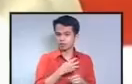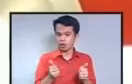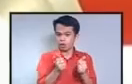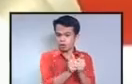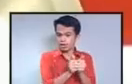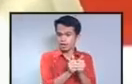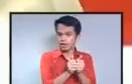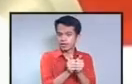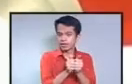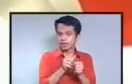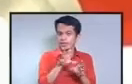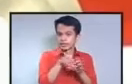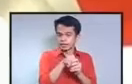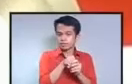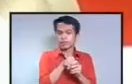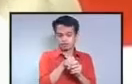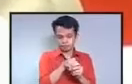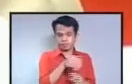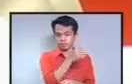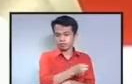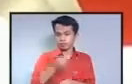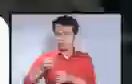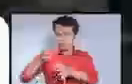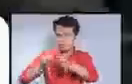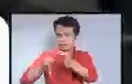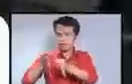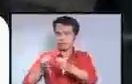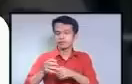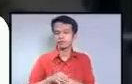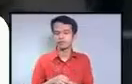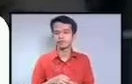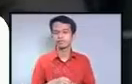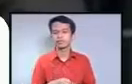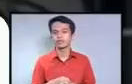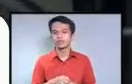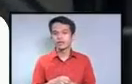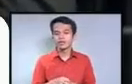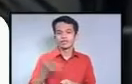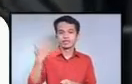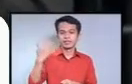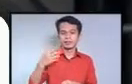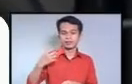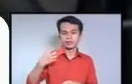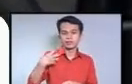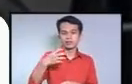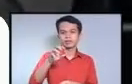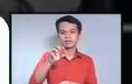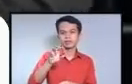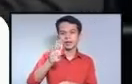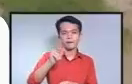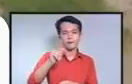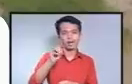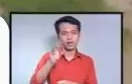ay nadala sa korte at na-convict. Inihayag naman ang dating hepe ng Bureau of Corrections na si Senador Bato de